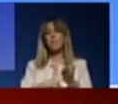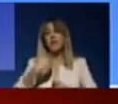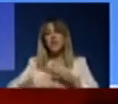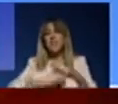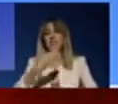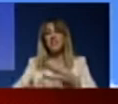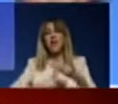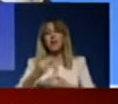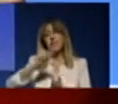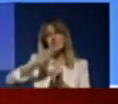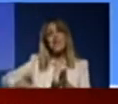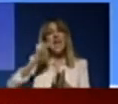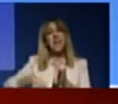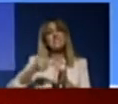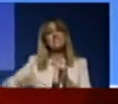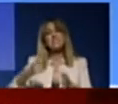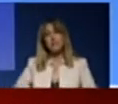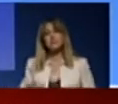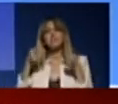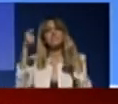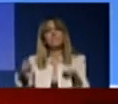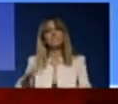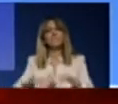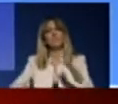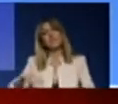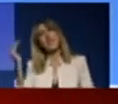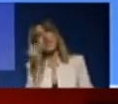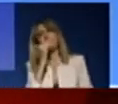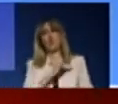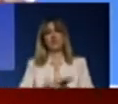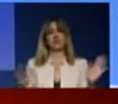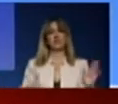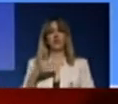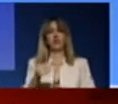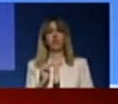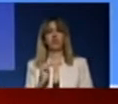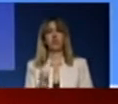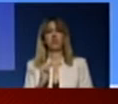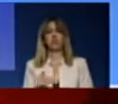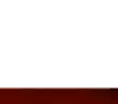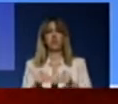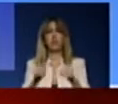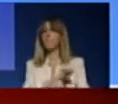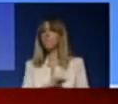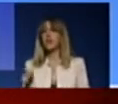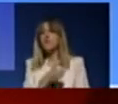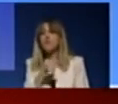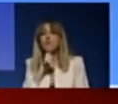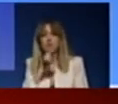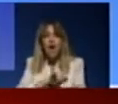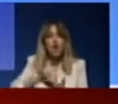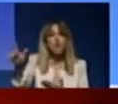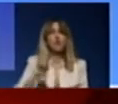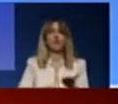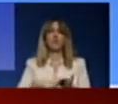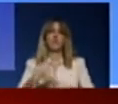παραχώρησης. Και μάλιστα μόνο του το αεροδρόμιο, για πολλούς και διαφόρους λόγους. Μόνο του αυτό το αεροδρόμιο. Η κατασκευή της